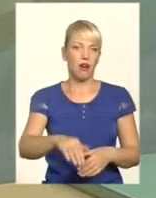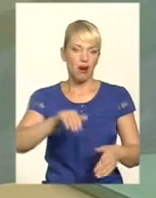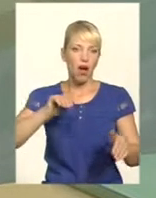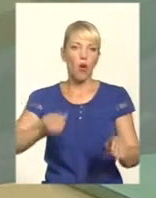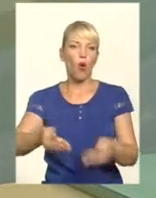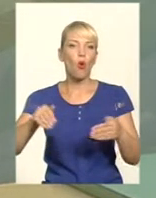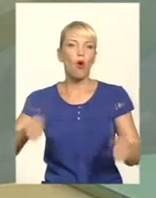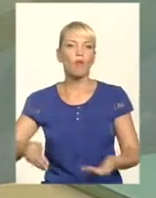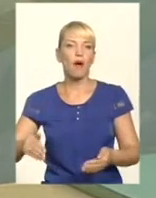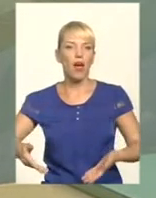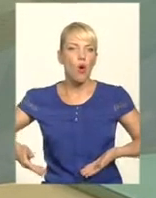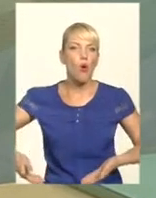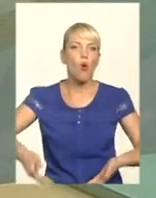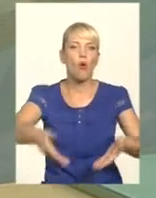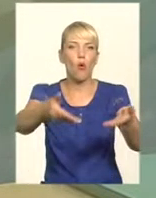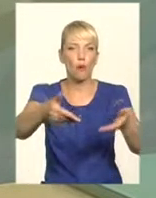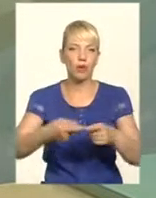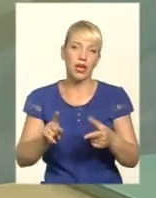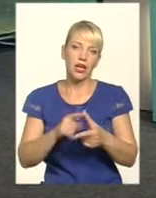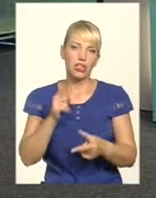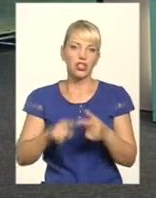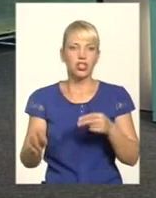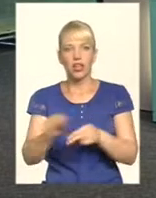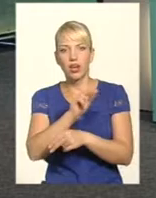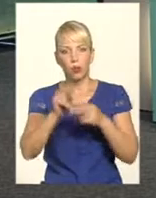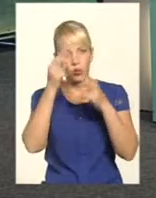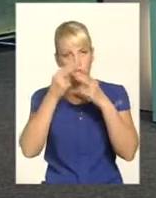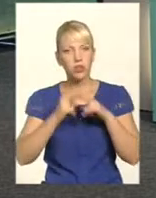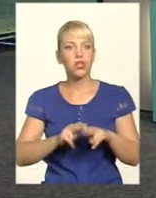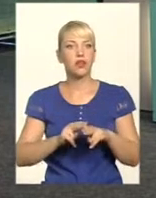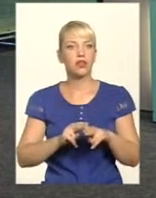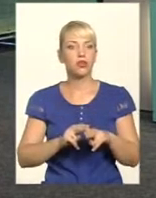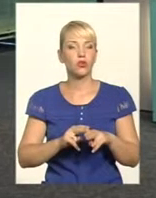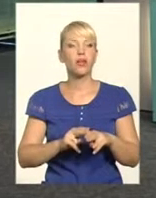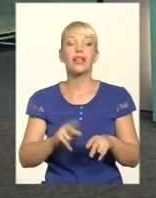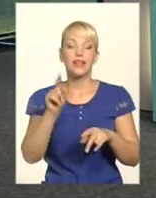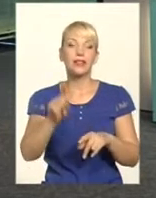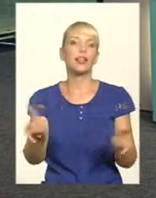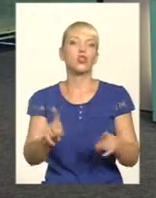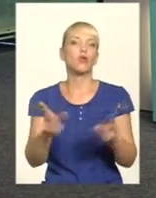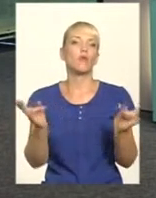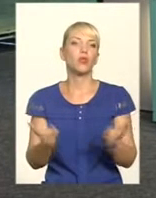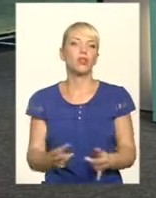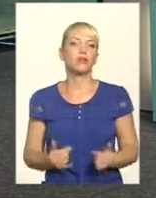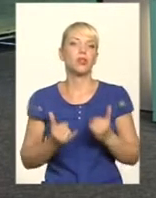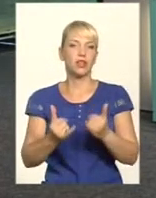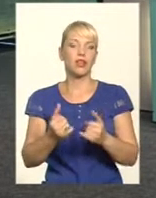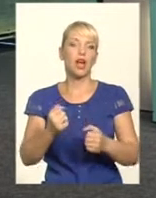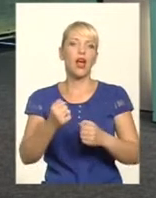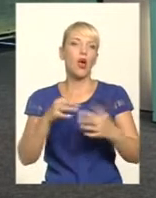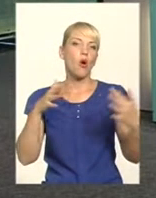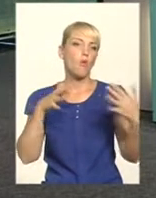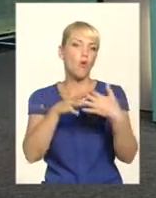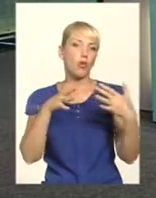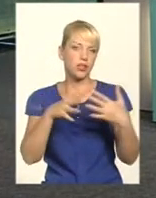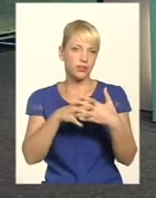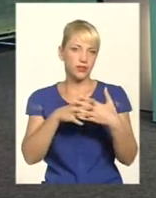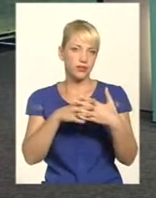або ремонтує техніку і таке інше. Те, що потрібно також для боїв і ведення